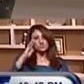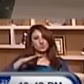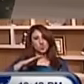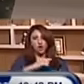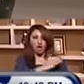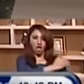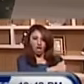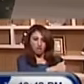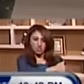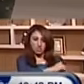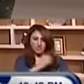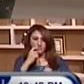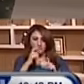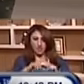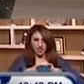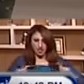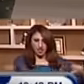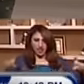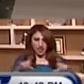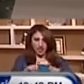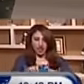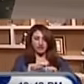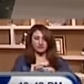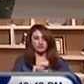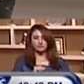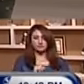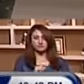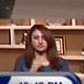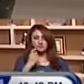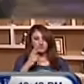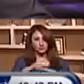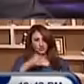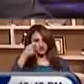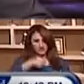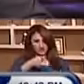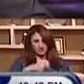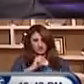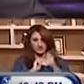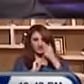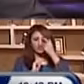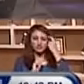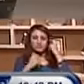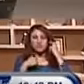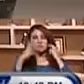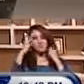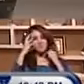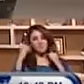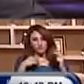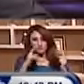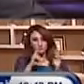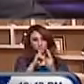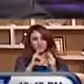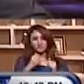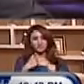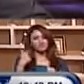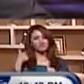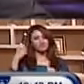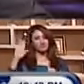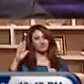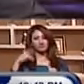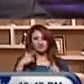اللجنة التنفيذية بوزارة التربية والتعليم. أهلا بك يا مصطفى. أهلا بك دكتور. أنا سعيد جدا أنك أنت معايا النهاردة. أنا ليا شرف